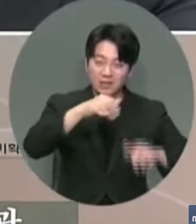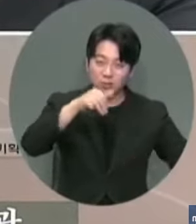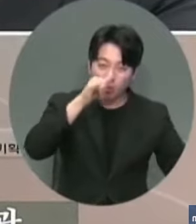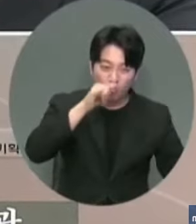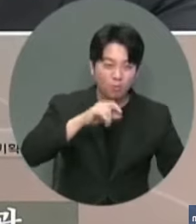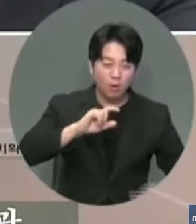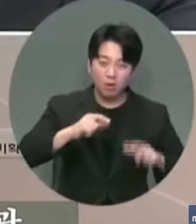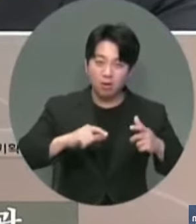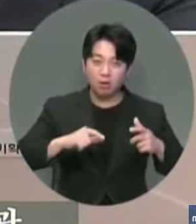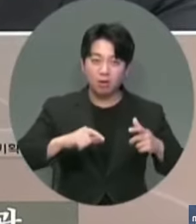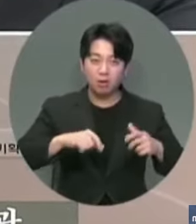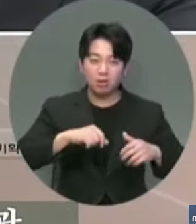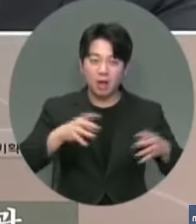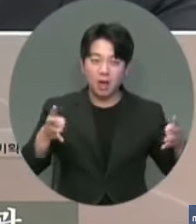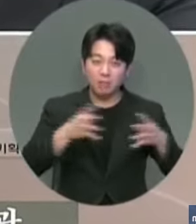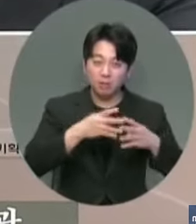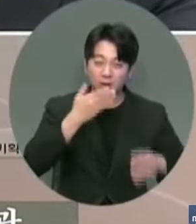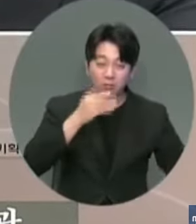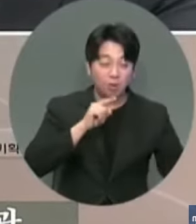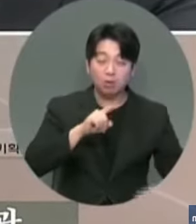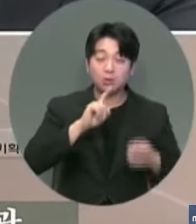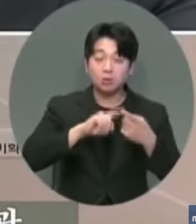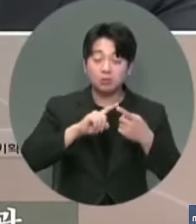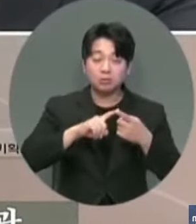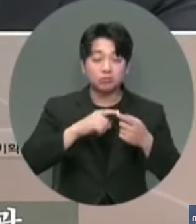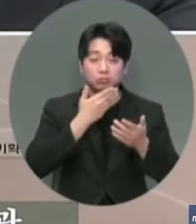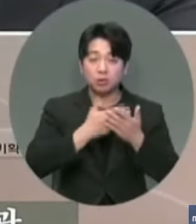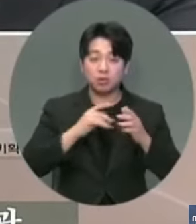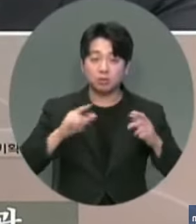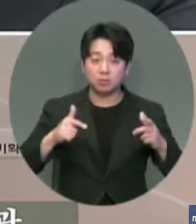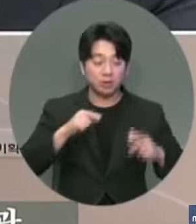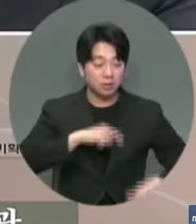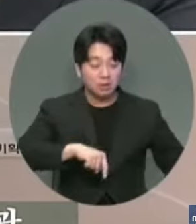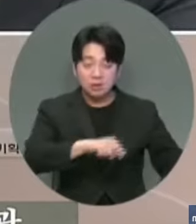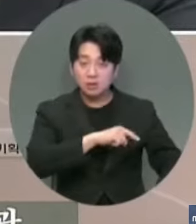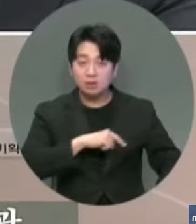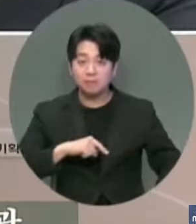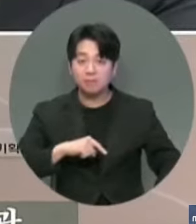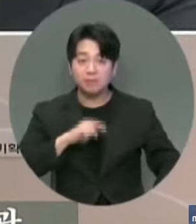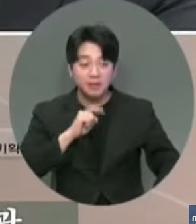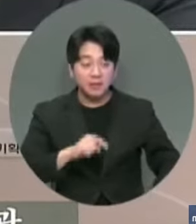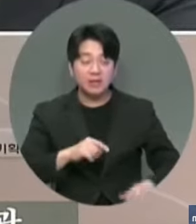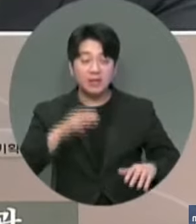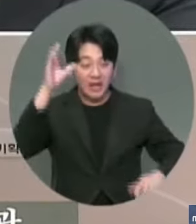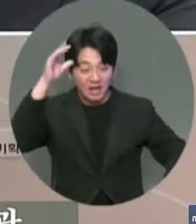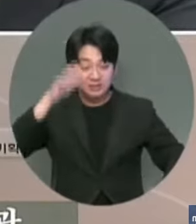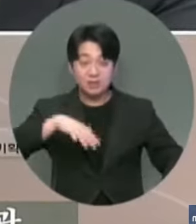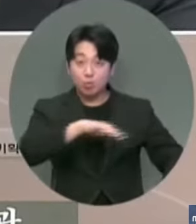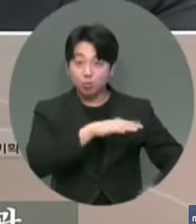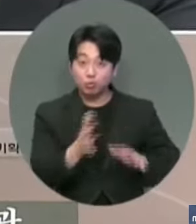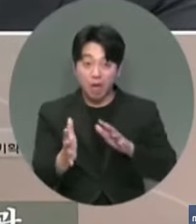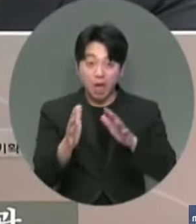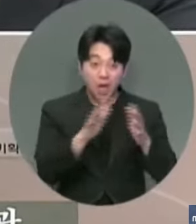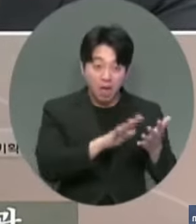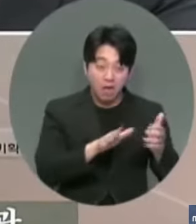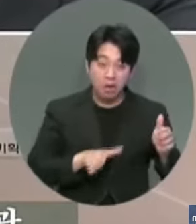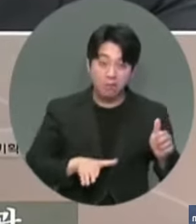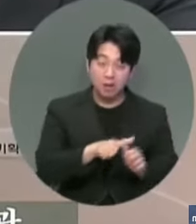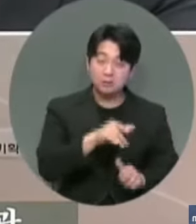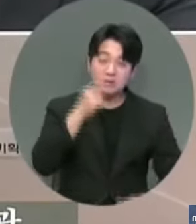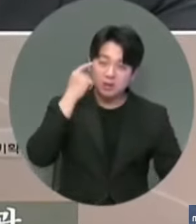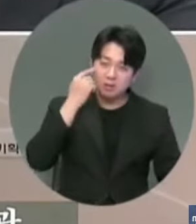없애자. 어린 강아지들에 대해 가지고는 무슨 강아지 제노사이드 하자. 이런 내용으로 추진이 돼서야 되겠습니까? 더 큰